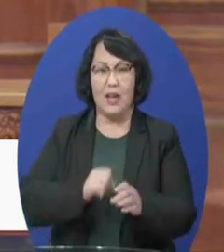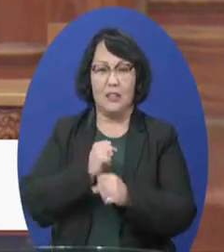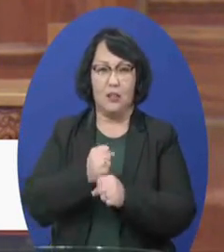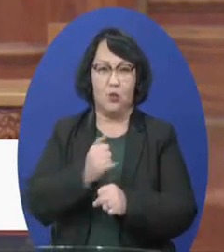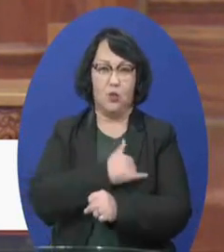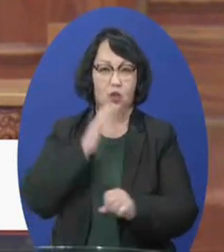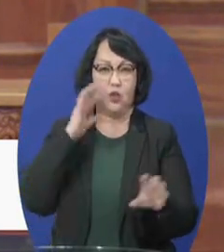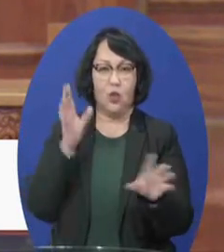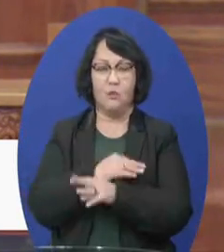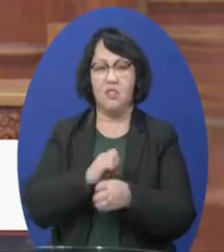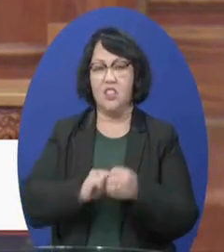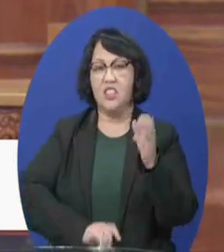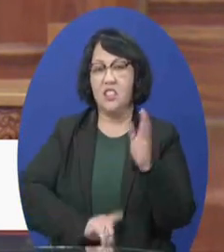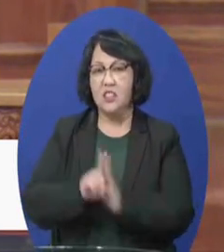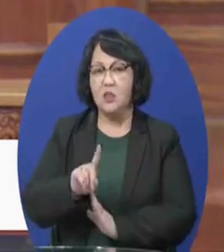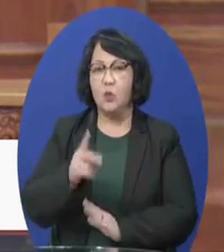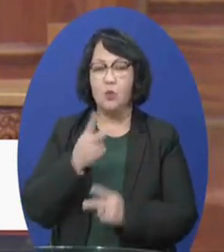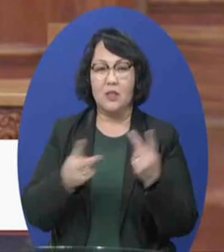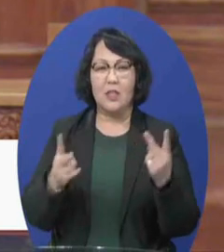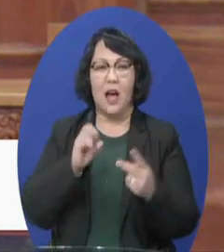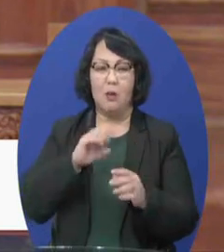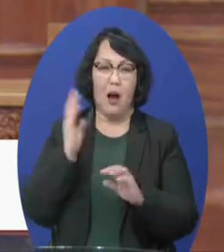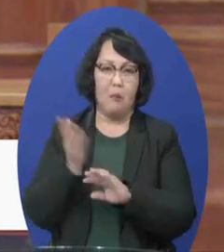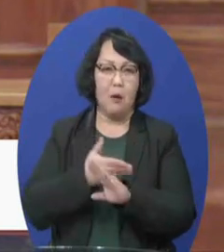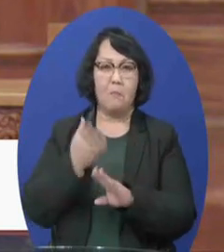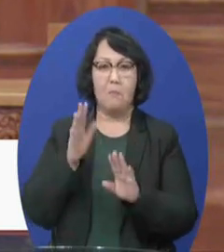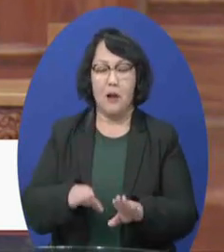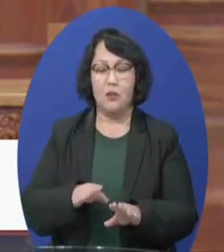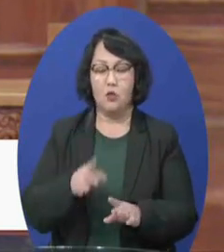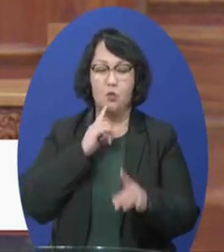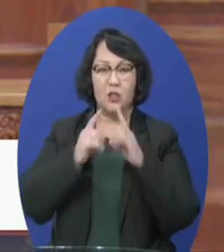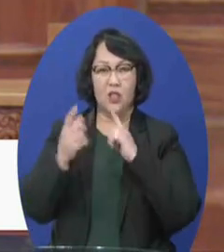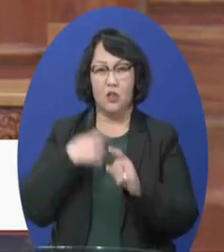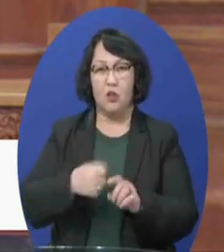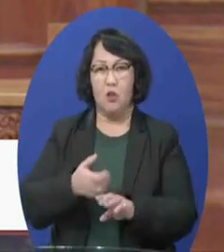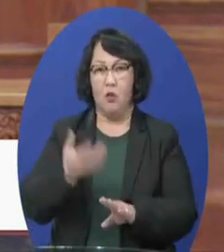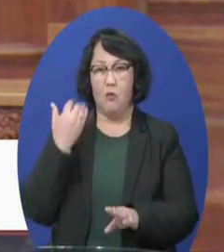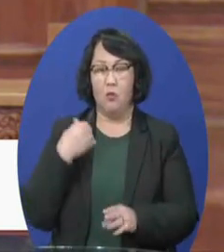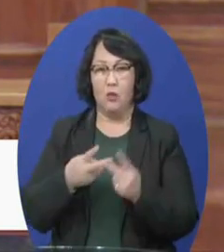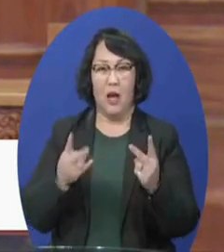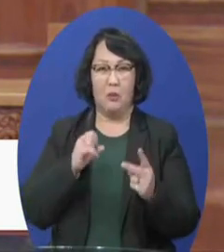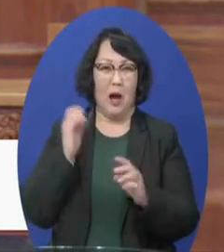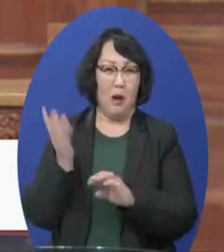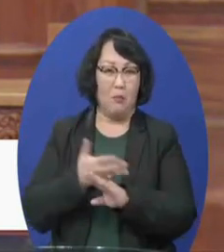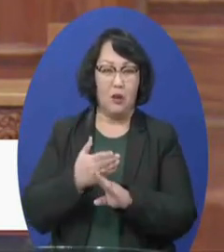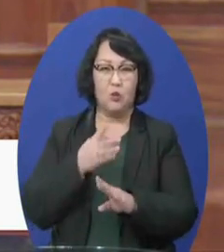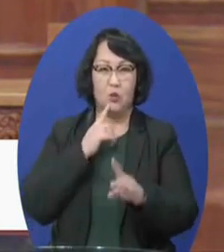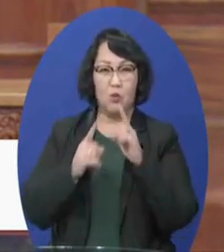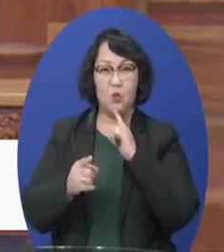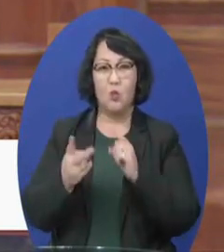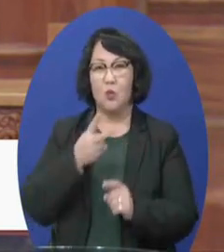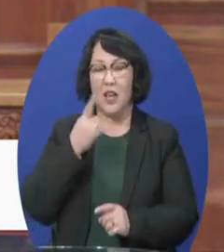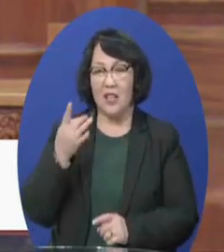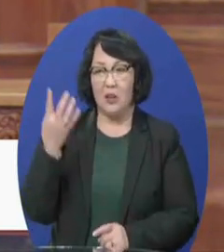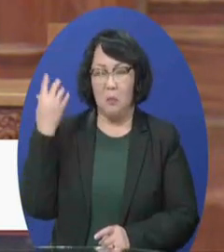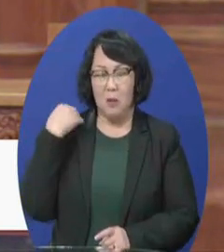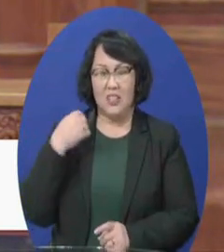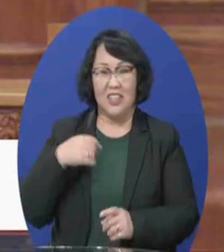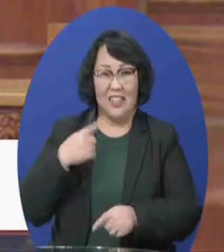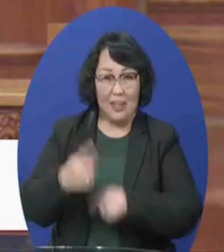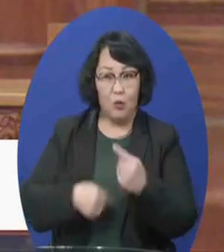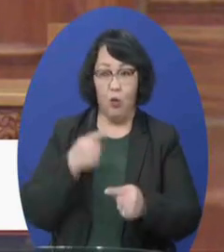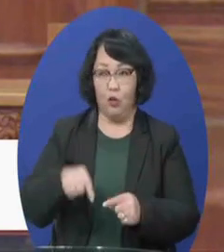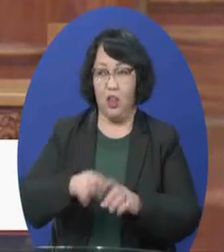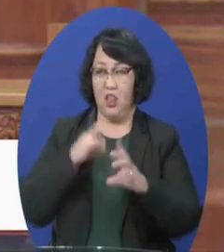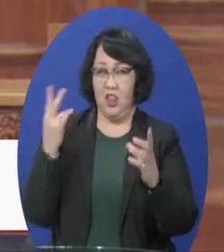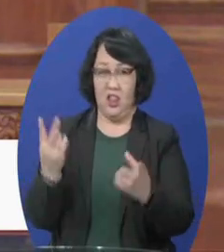хэрэгжүүлээд эхэллээ. Үндэсний аюулгүй байдлын зөвлөлийн гишүүд урд өмнөх үндэсний аюулгүй байдлын зөвлөлийн үеэс илүү нэгдмийн санаа